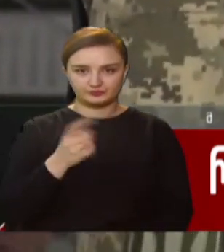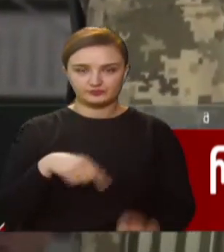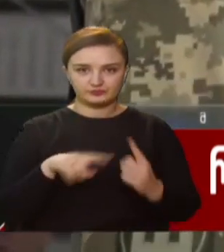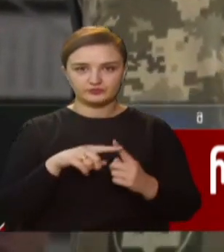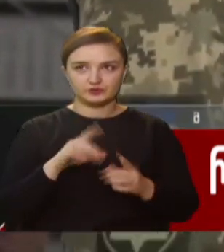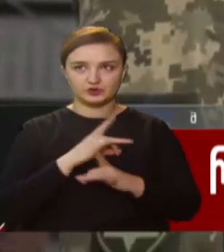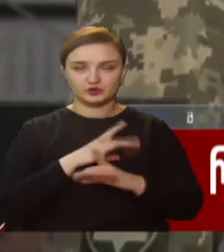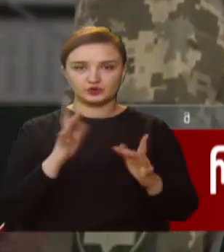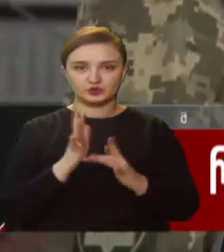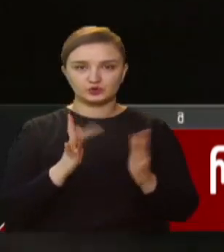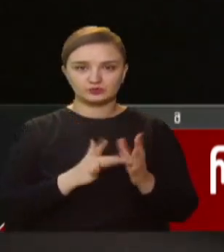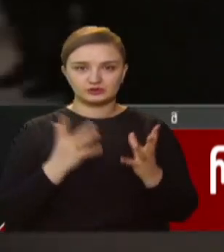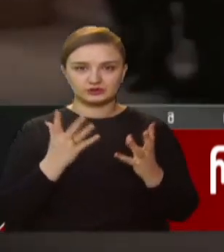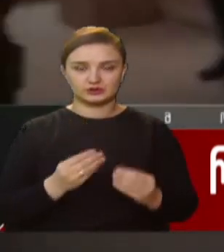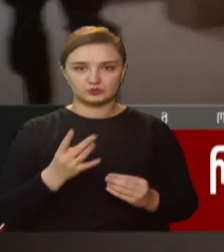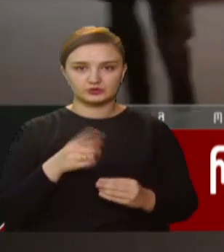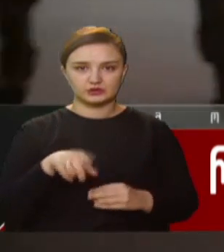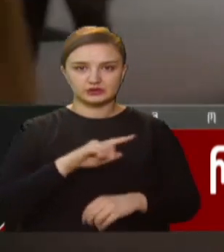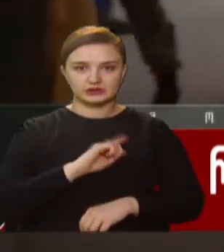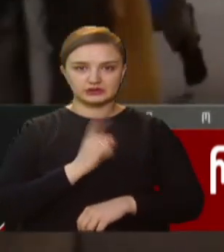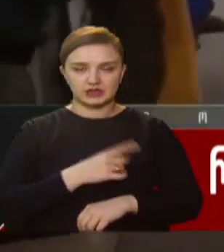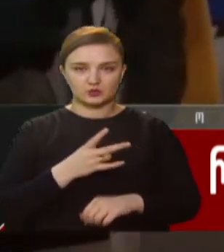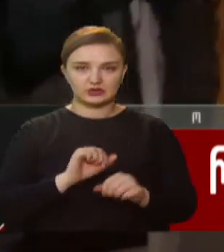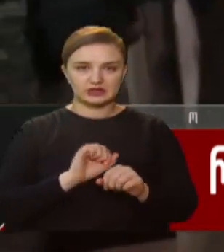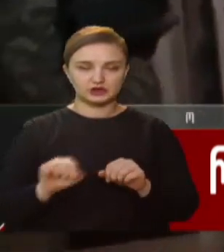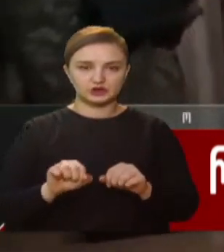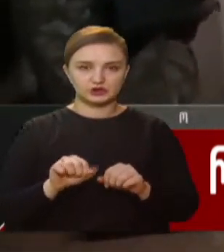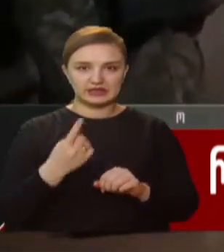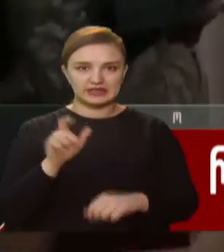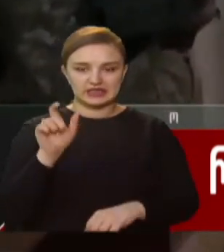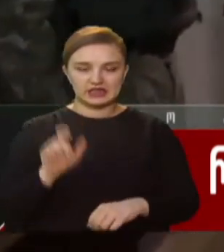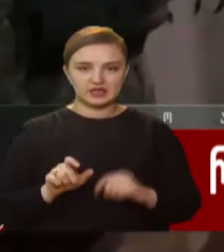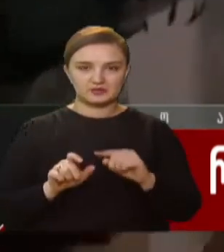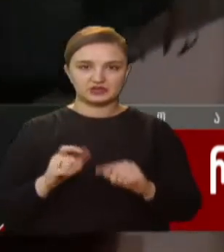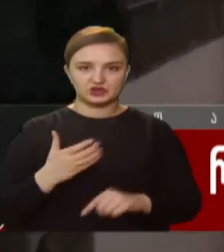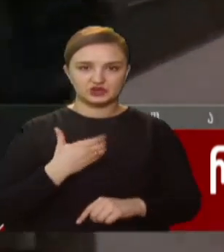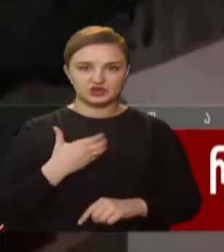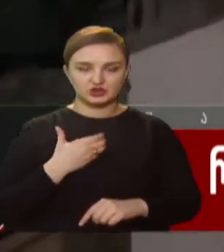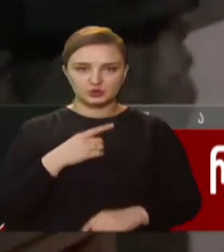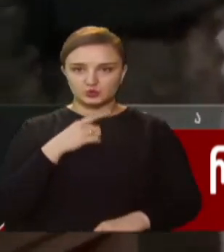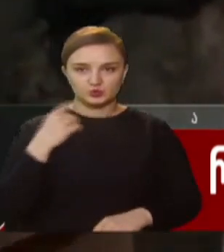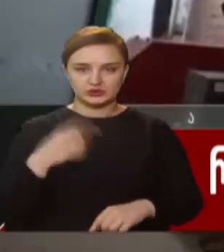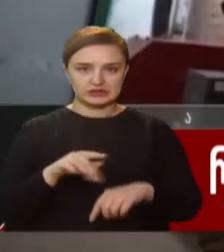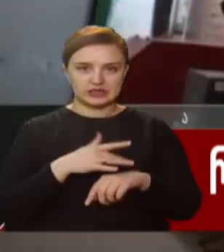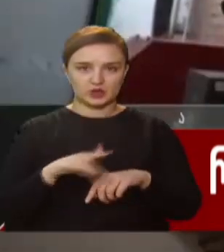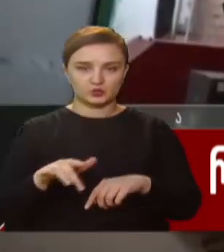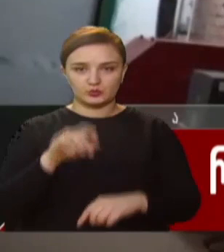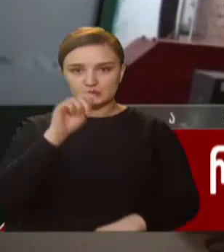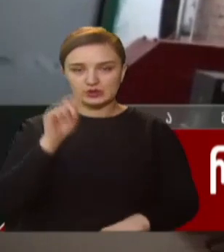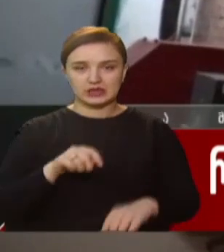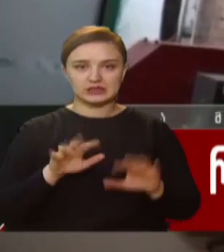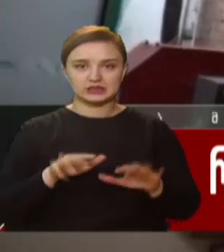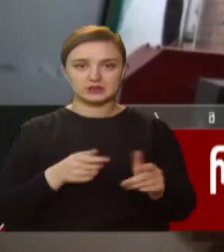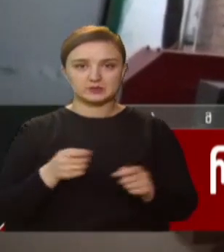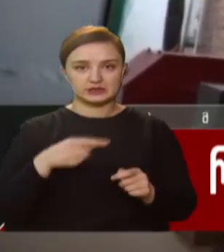მათ შობის დღესასწაულზე მაინც იპოვონ ძალა რათა დაძლიონ იმ ერთი ადამიანის შიში რომელიც რუსეთს ანადგურებს. Ucrainis